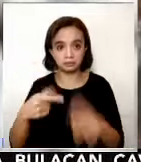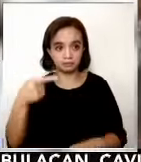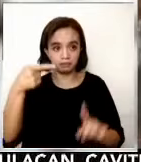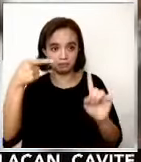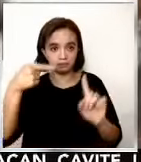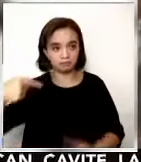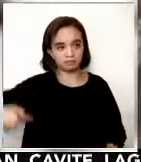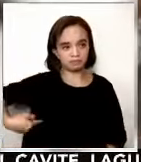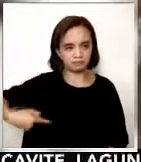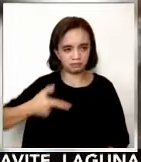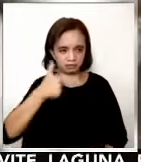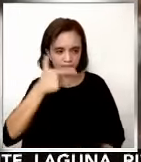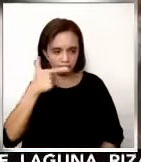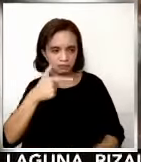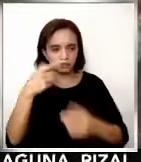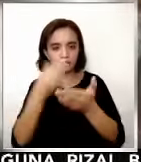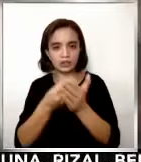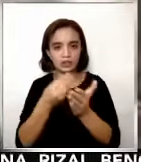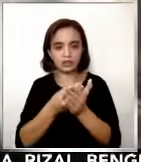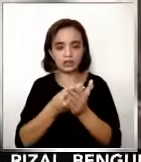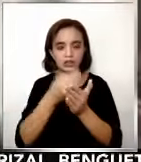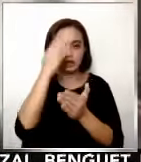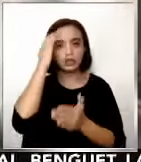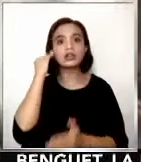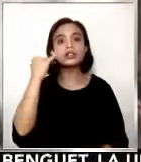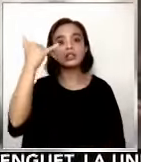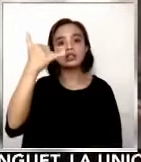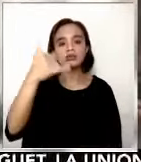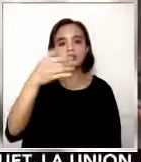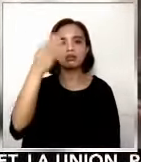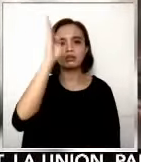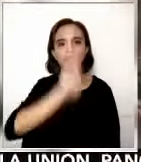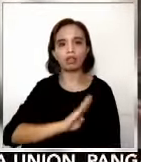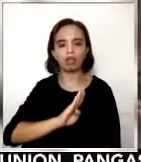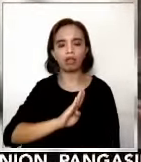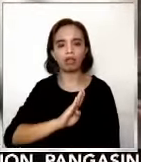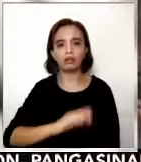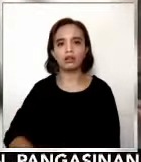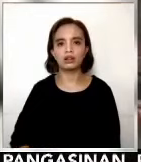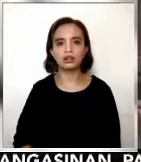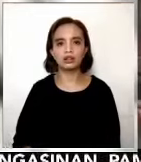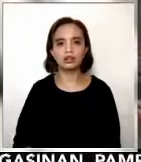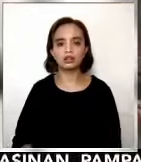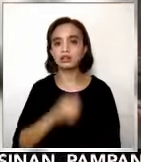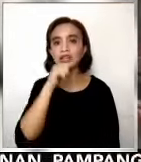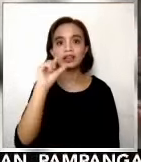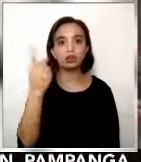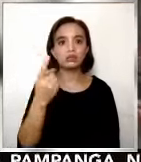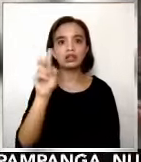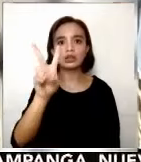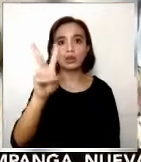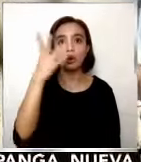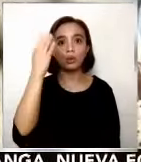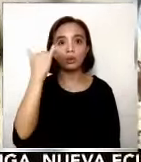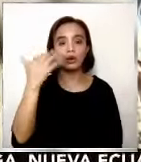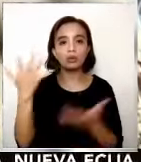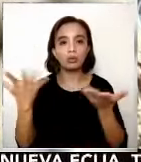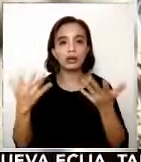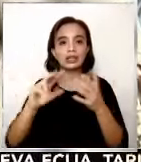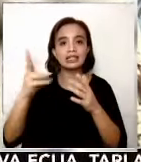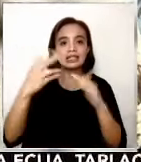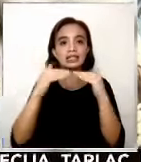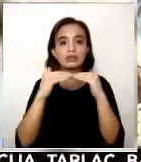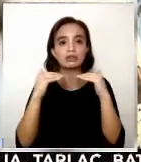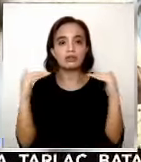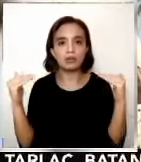sa mga suspect ang mga CCTV camera. Hindi lang nagalaw ang recorder dahil nakalagay ito sa second floor. Maaaring bihasa